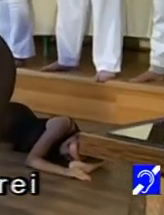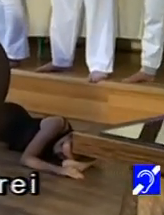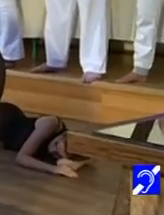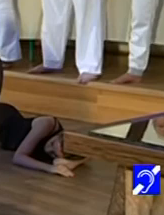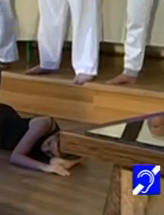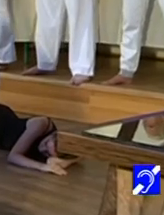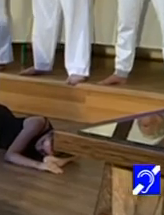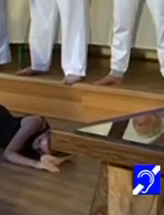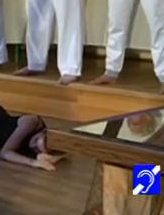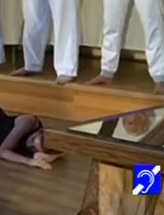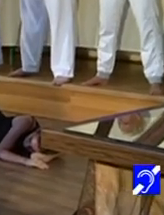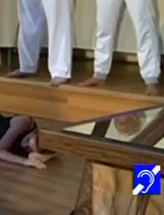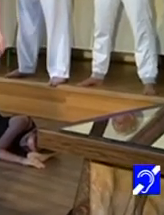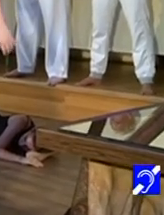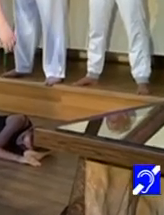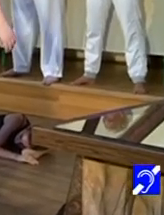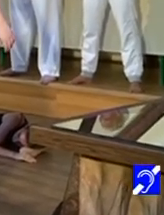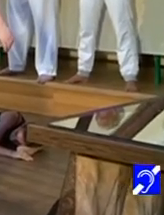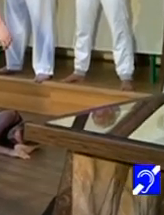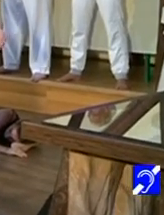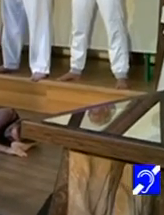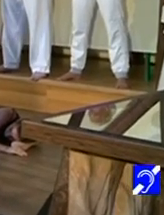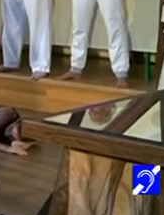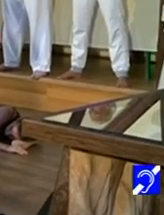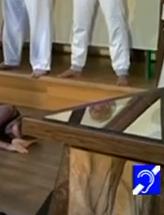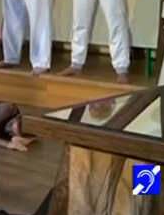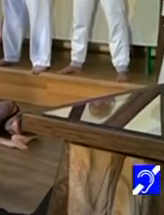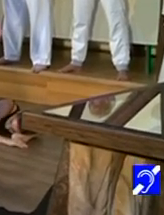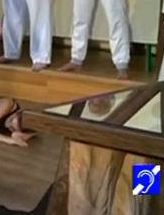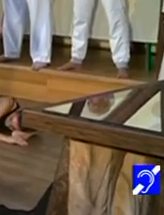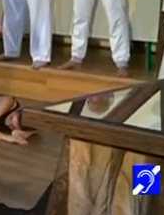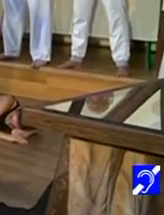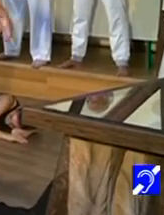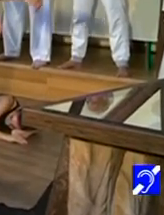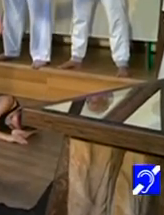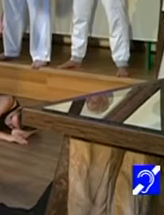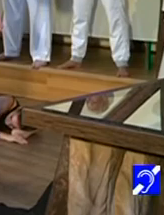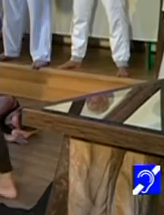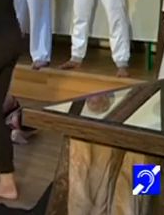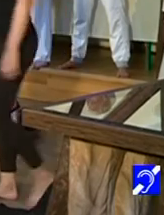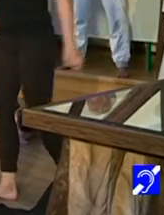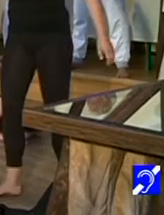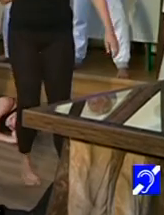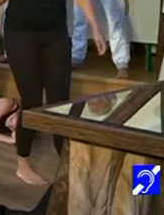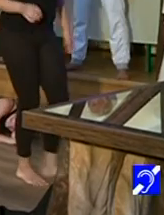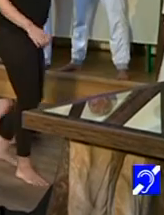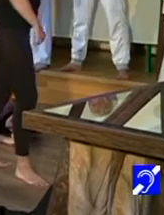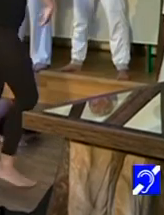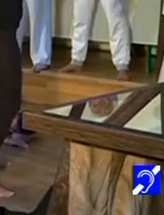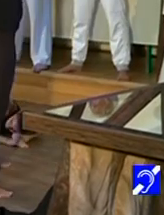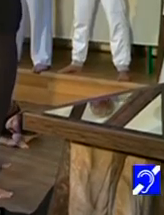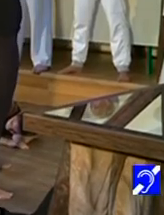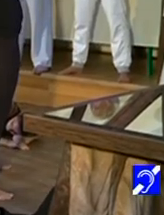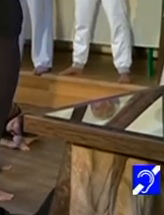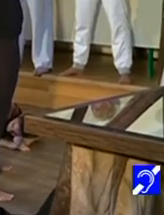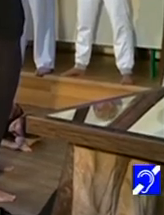aus der Babušburger Universität von Klausenburg und dann aus Kragujevac und Novi Sad